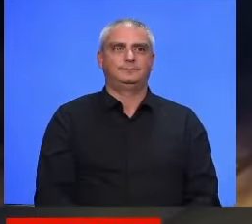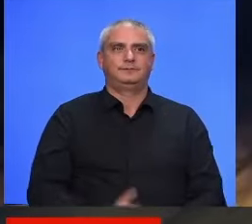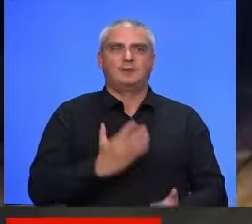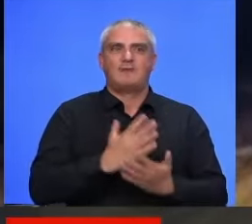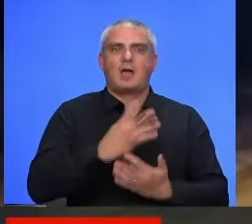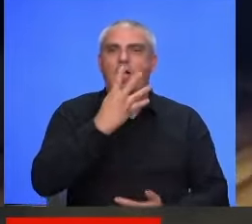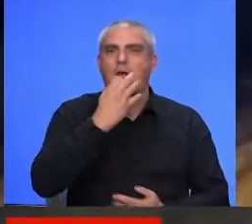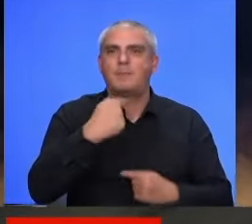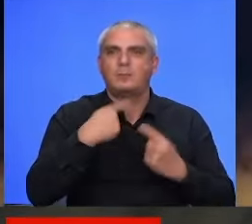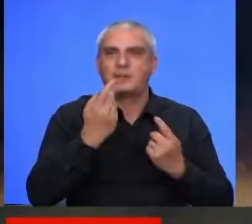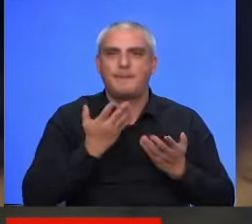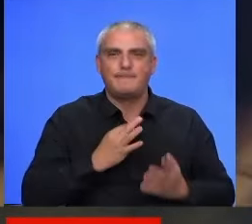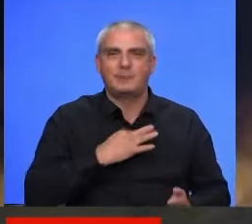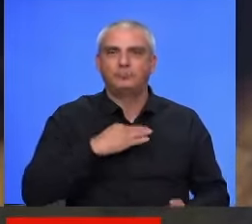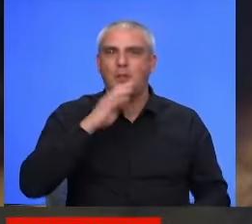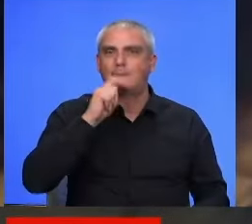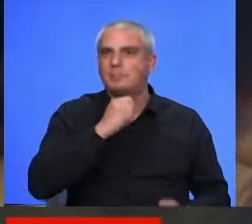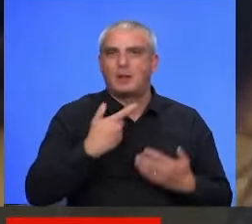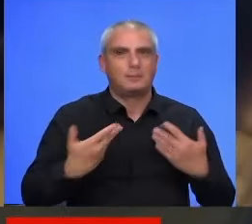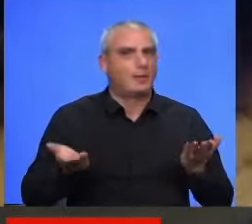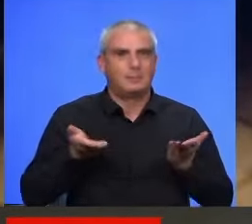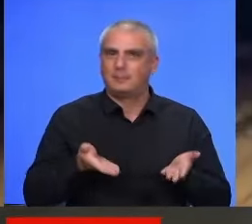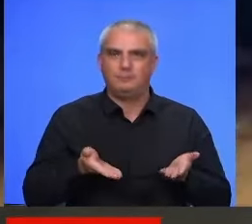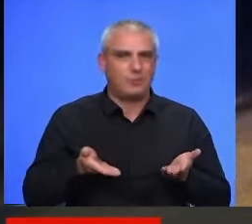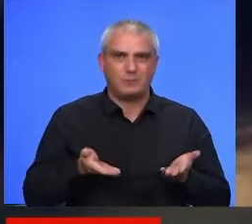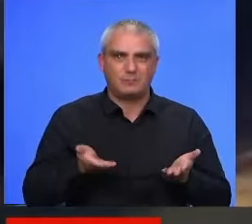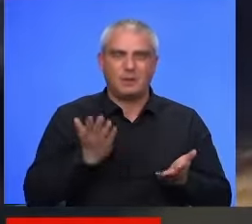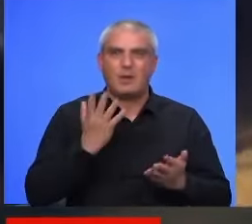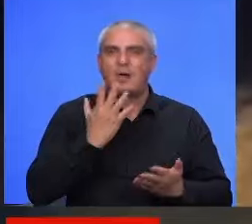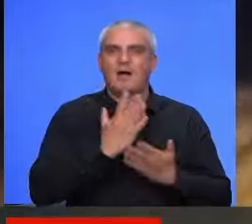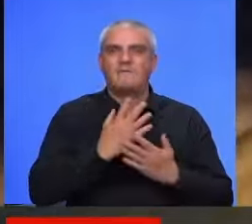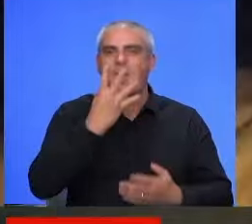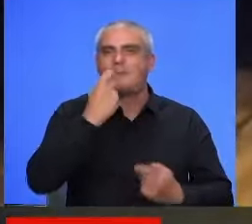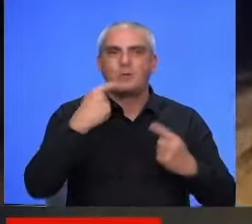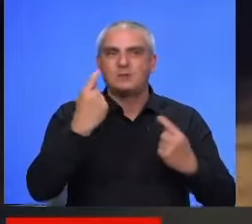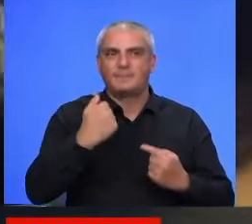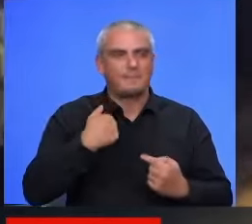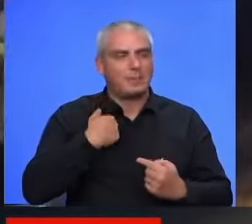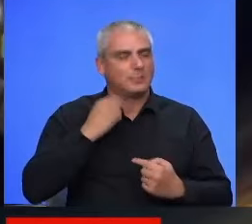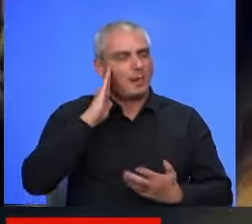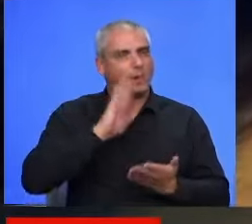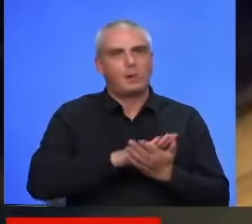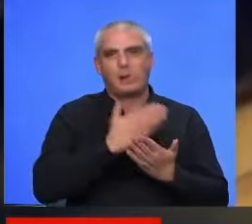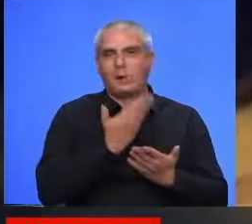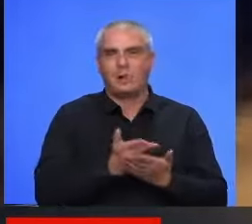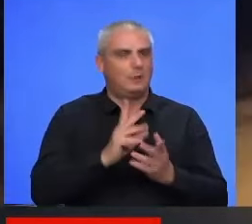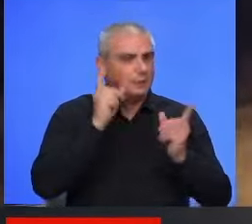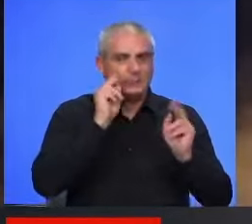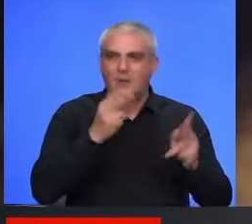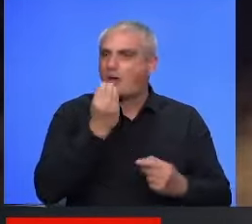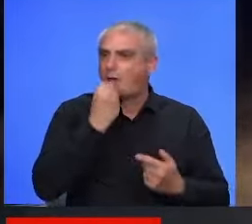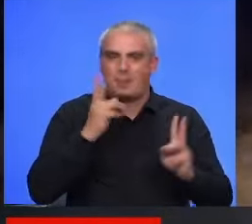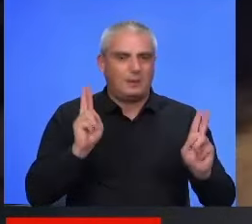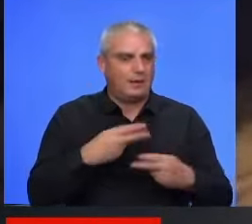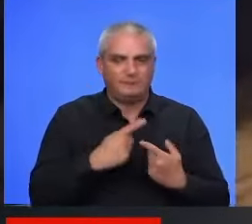400 ימים שאני בלי מתן. 400 ימים שאימא לא ישנה, לא אוכלת,